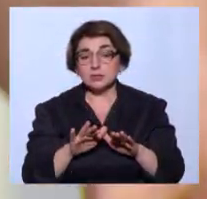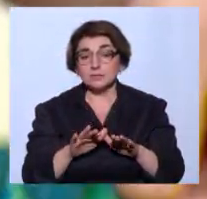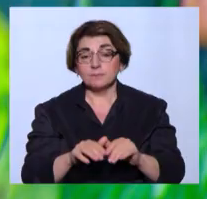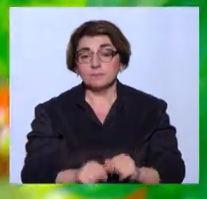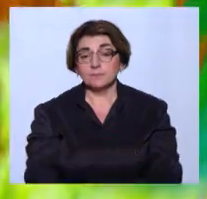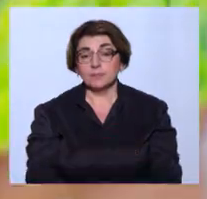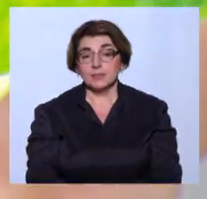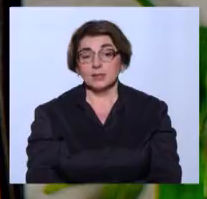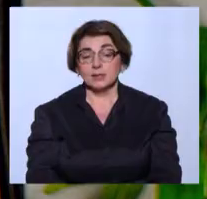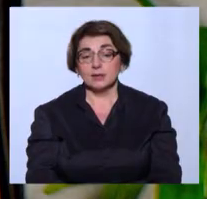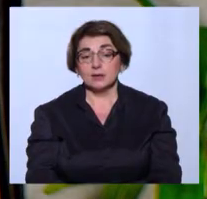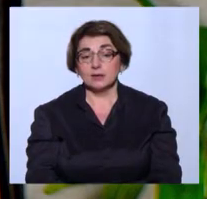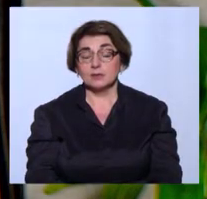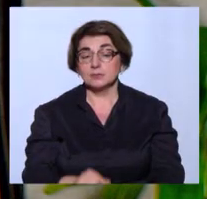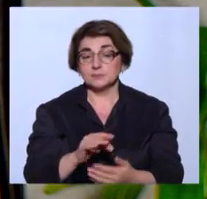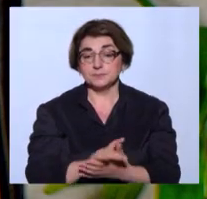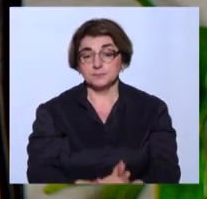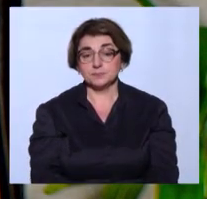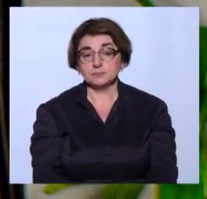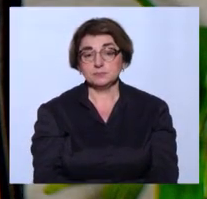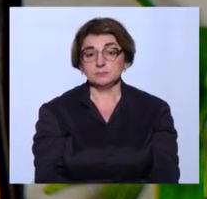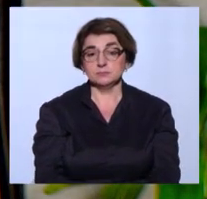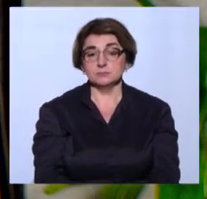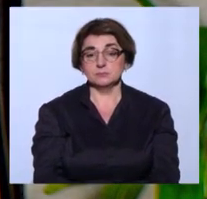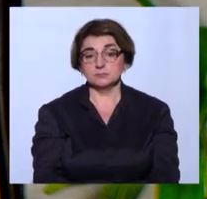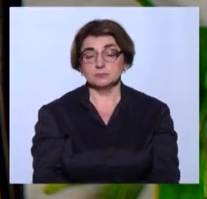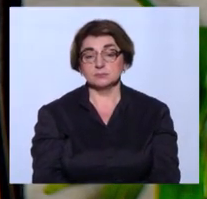ვიავაყენებ ჩემს სახლს და გავაგრძელოთ.